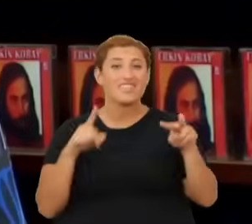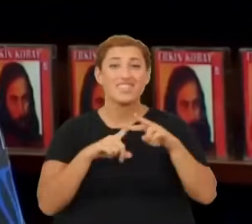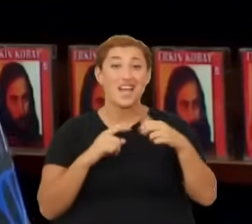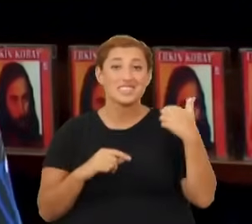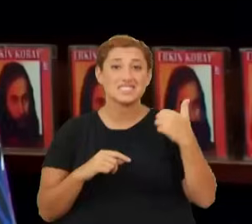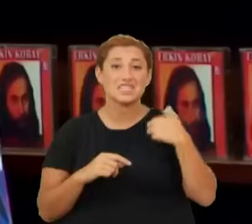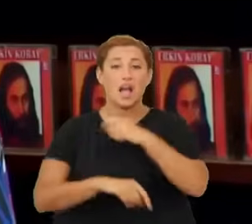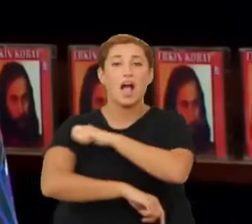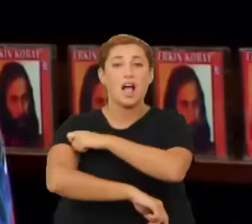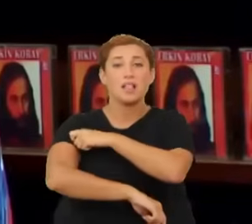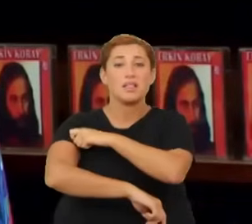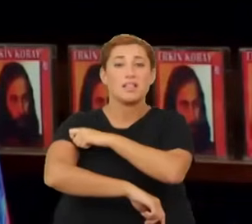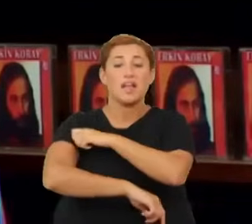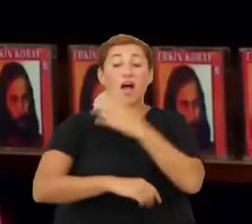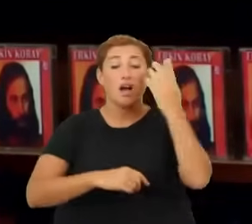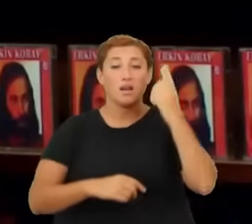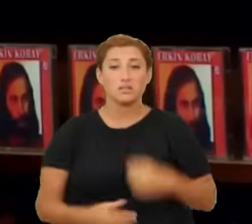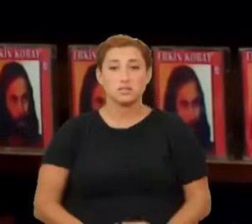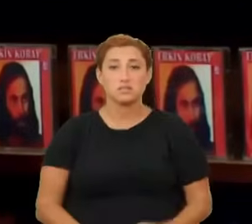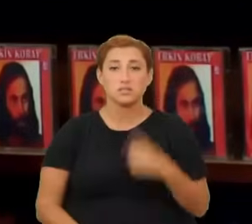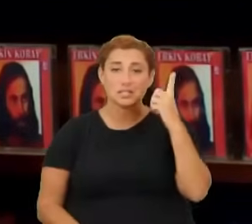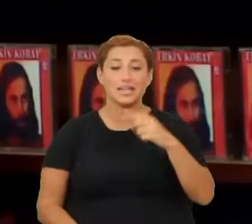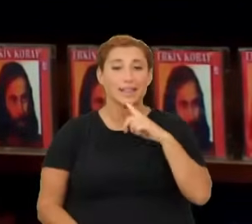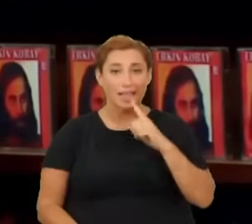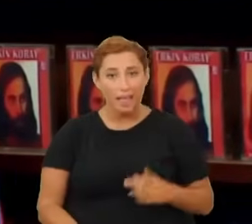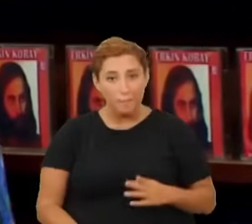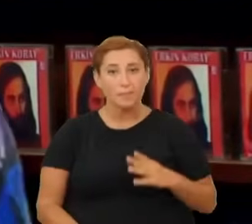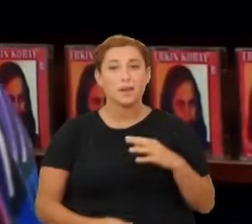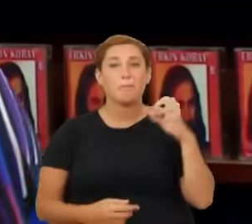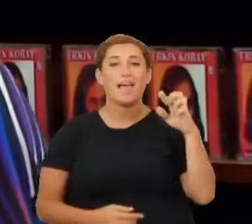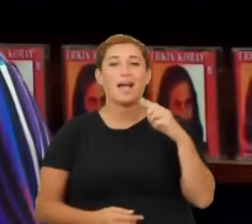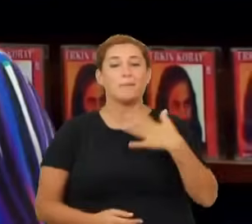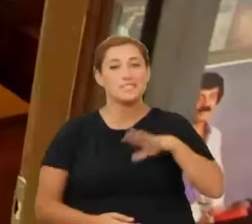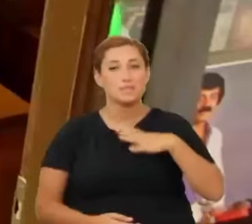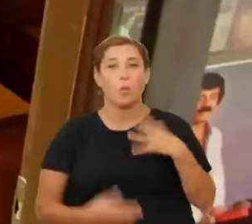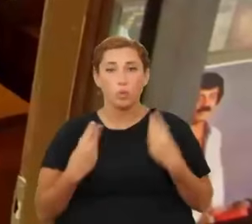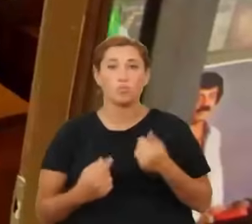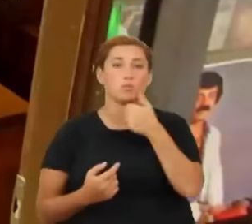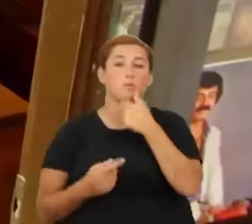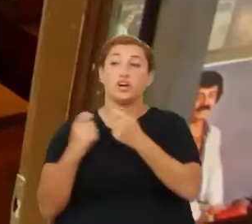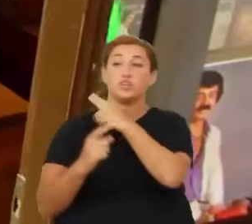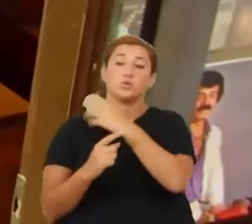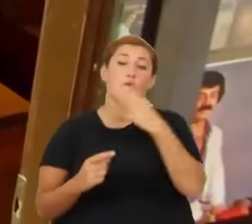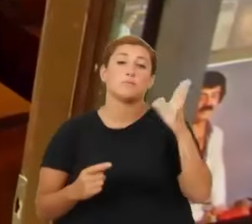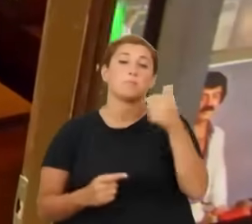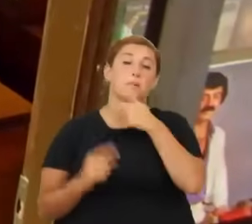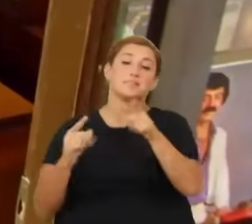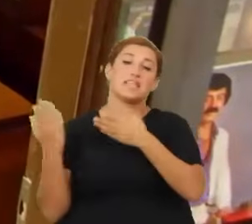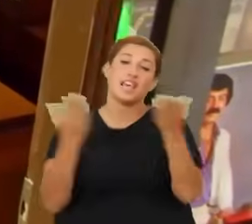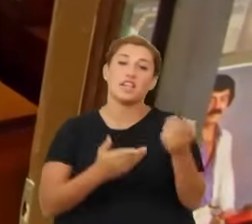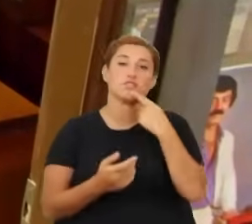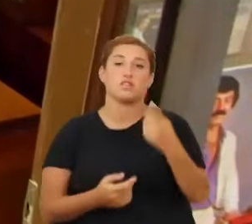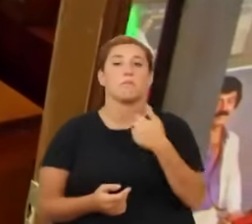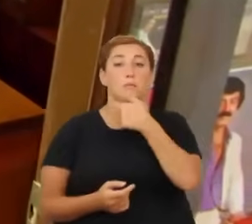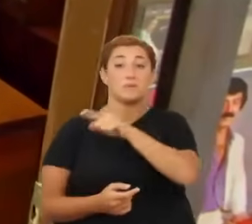Nazlı'yı Allah'ın emri, peygamberin kavliyle... Ya hiç oldum bu babamın işi ya, bunu ben mi söyleyeceğim? Babamlar size gelecek diyeceğim ya.